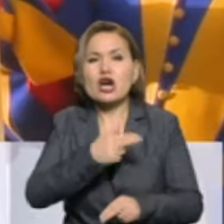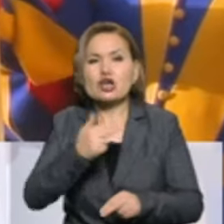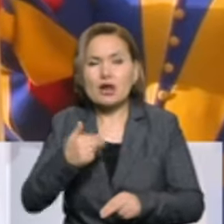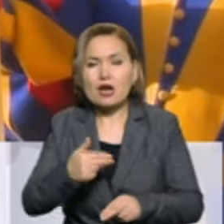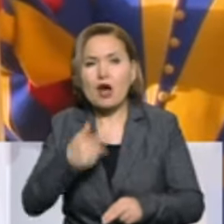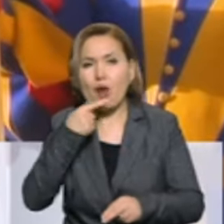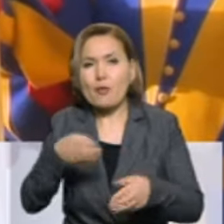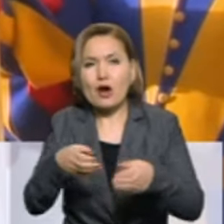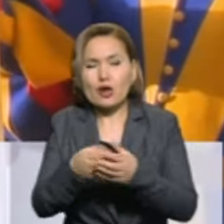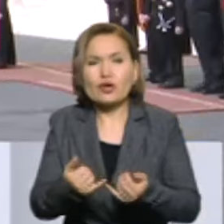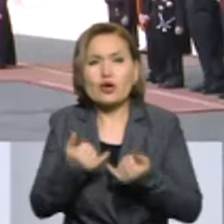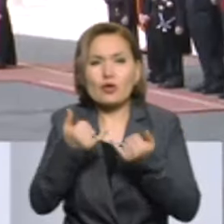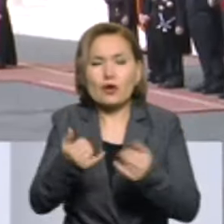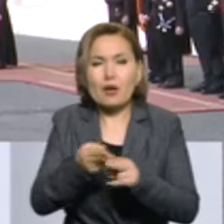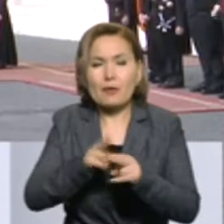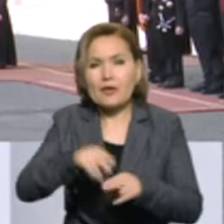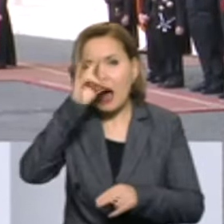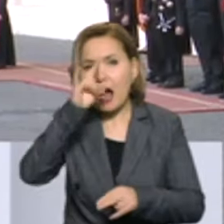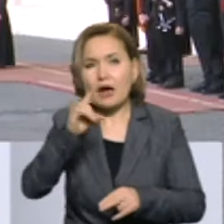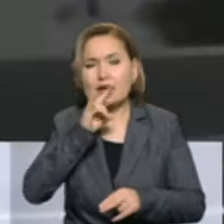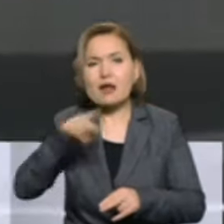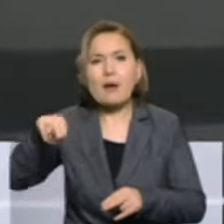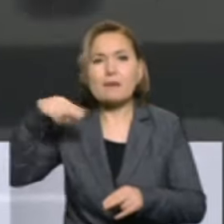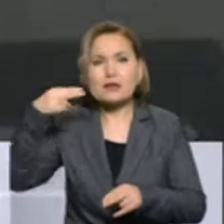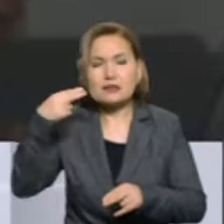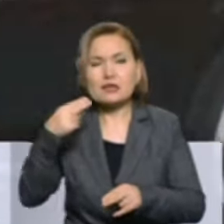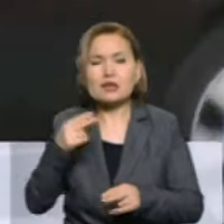гвардияның құрмет қарауылы сап түзеп, қазақ басшысын қарсы алды.